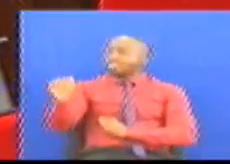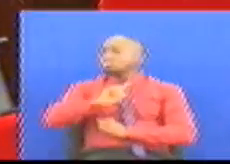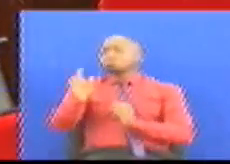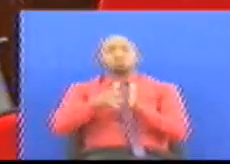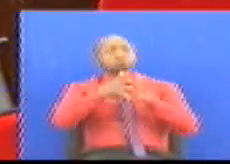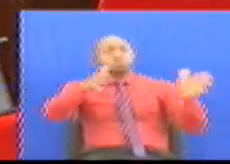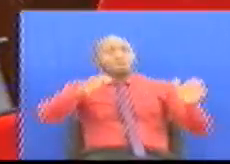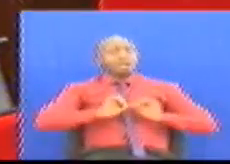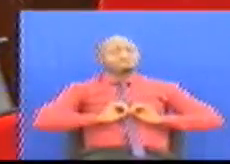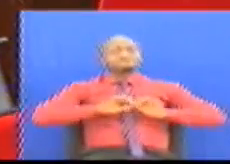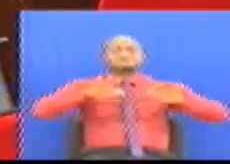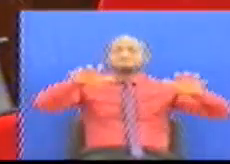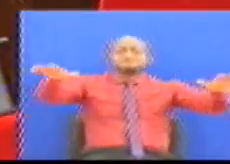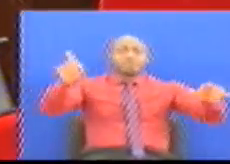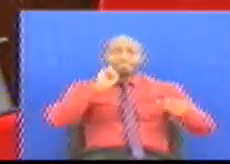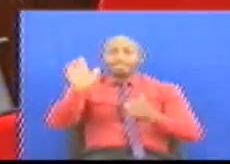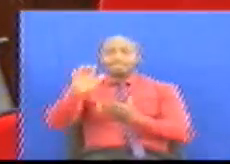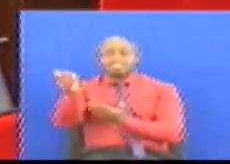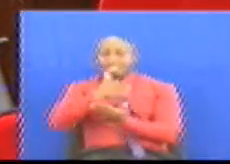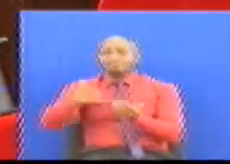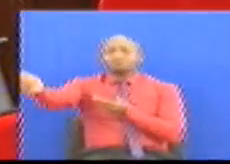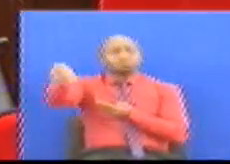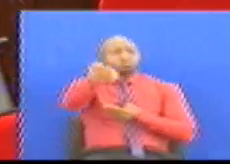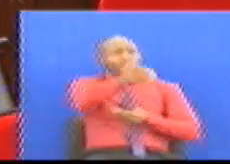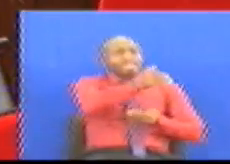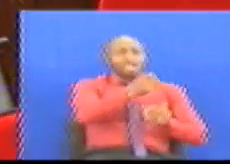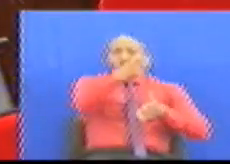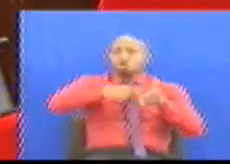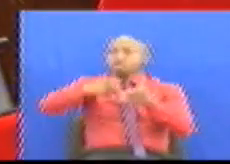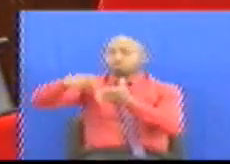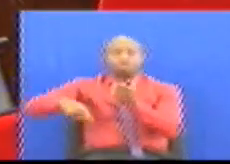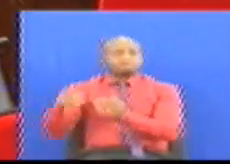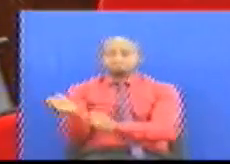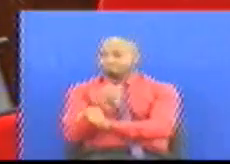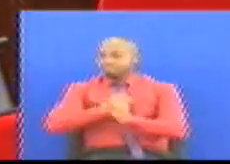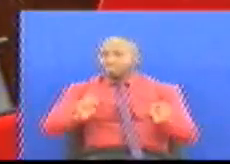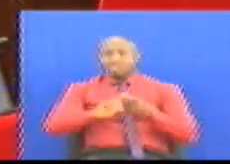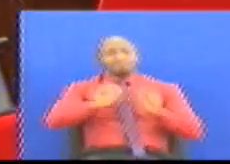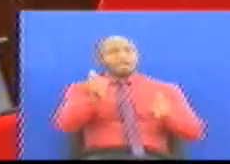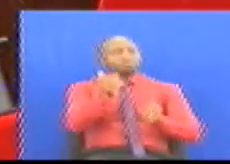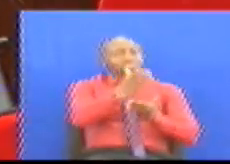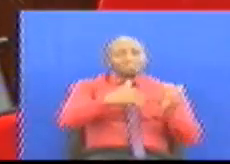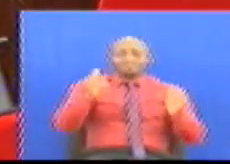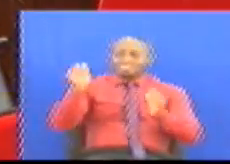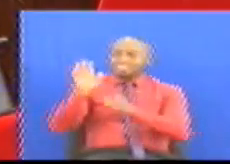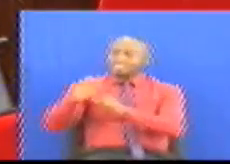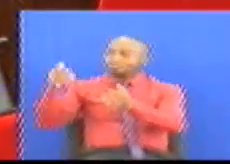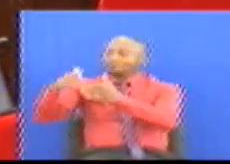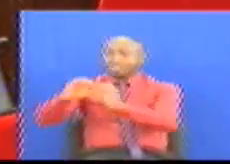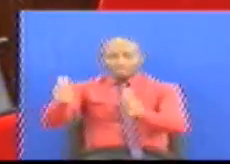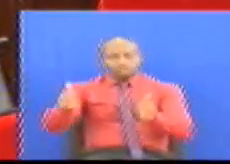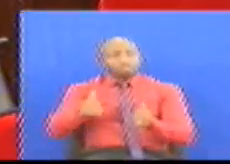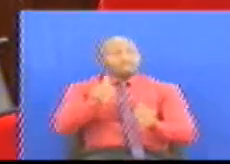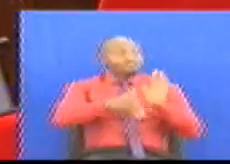ikakusanye proper tax, ikakusanye sijui kodi za mabanki, kwa sababu bado kuna vyanzo vingi havijafikia. Acheni hivi vyanzo